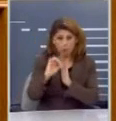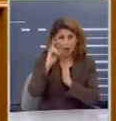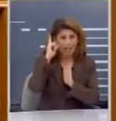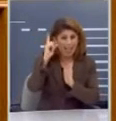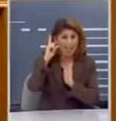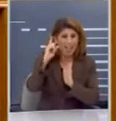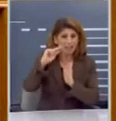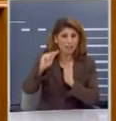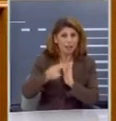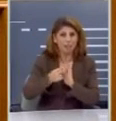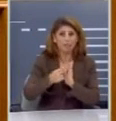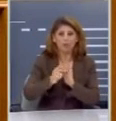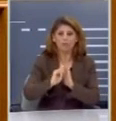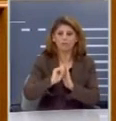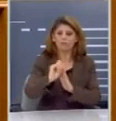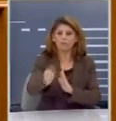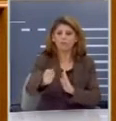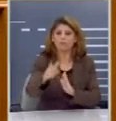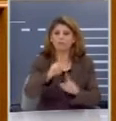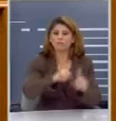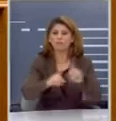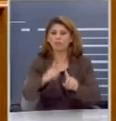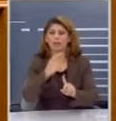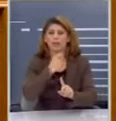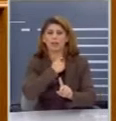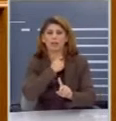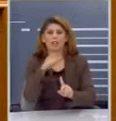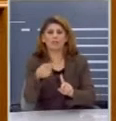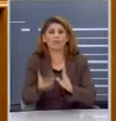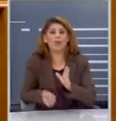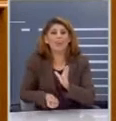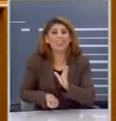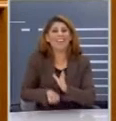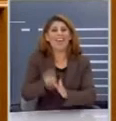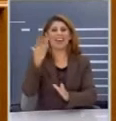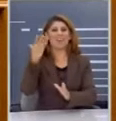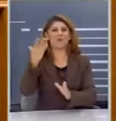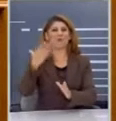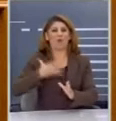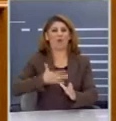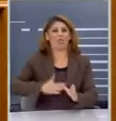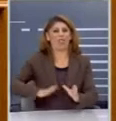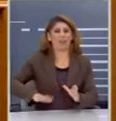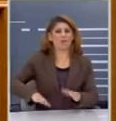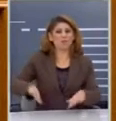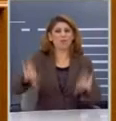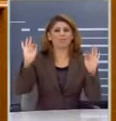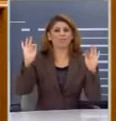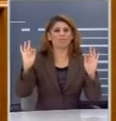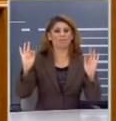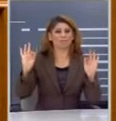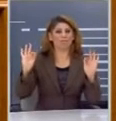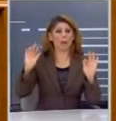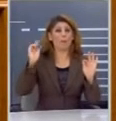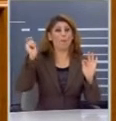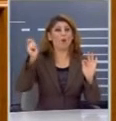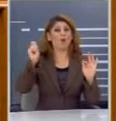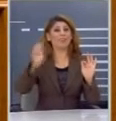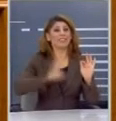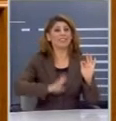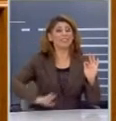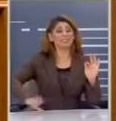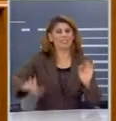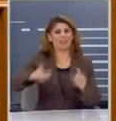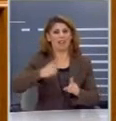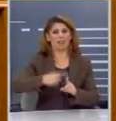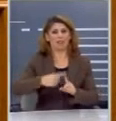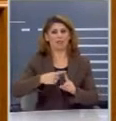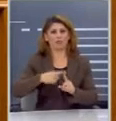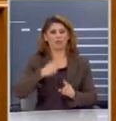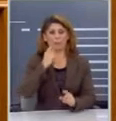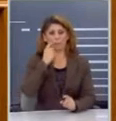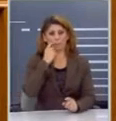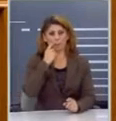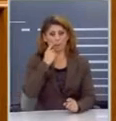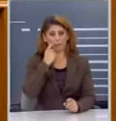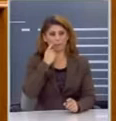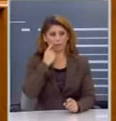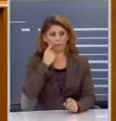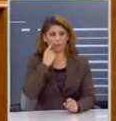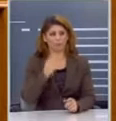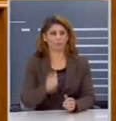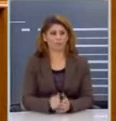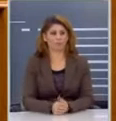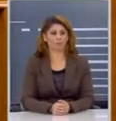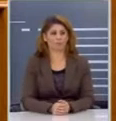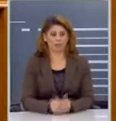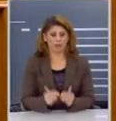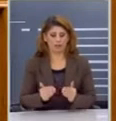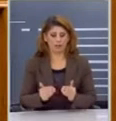σε αυτούς που το έχουν ανάγκη. Και αυτό είναι το καινούργιο που θέλουμε να εισάγουμε στην πολιτική της χώρας. Η αναστολή της αύξησης